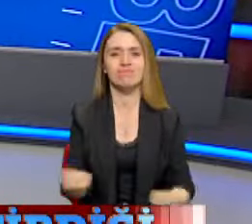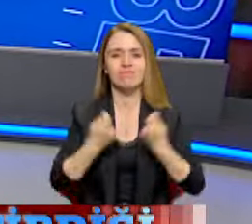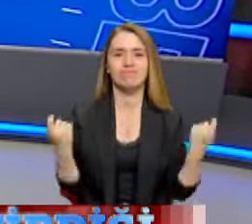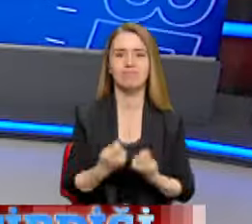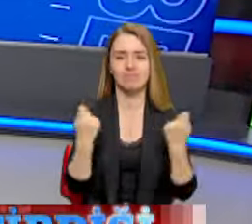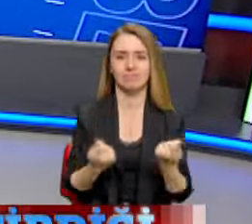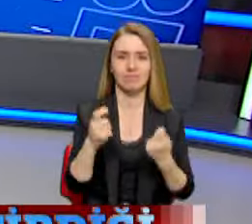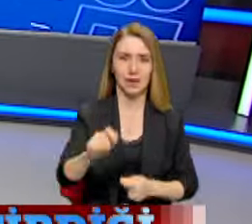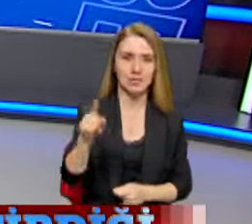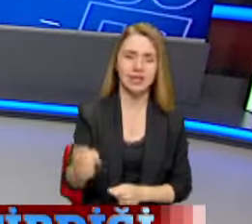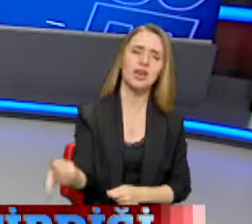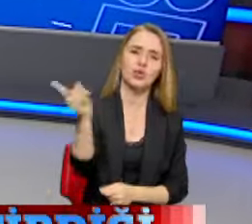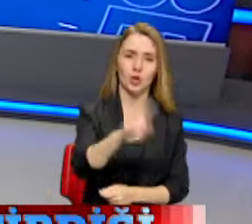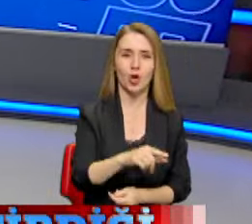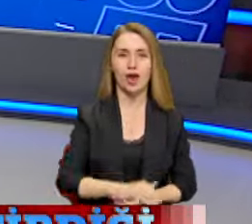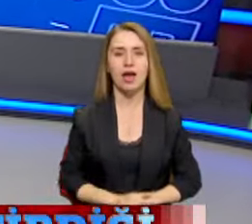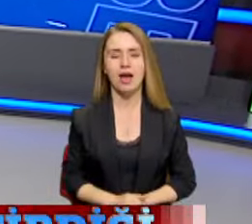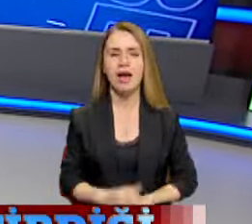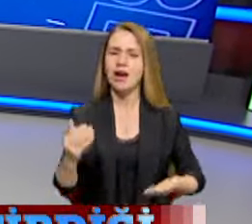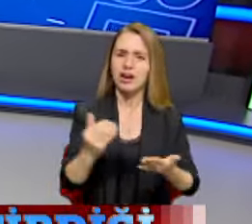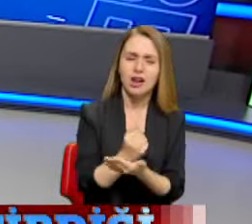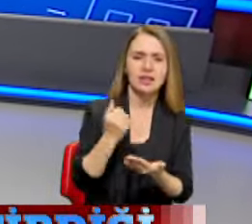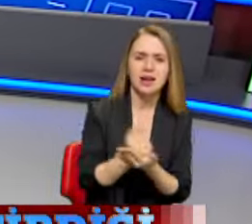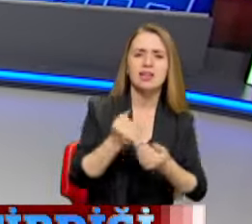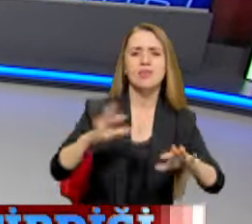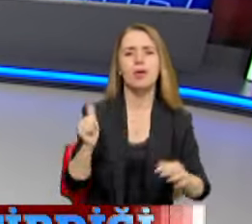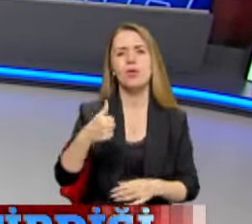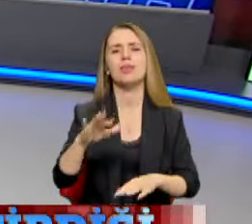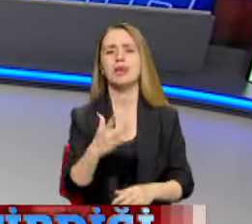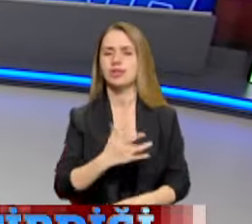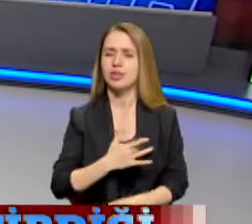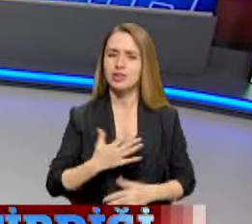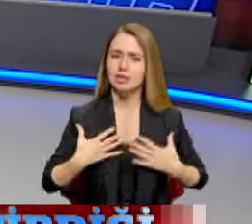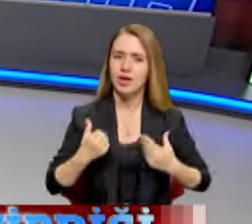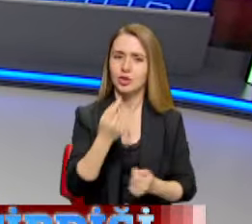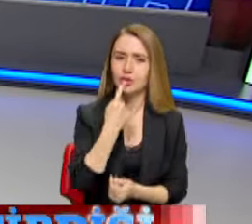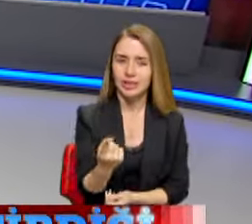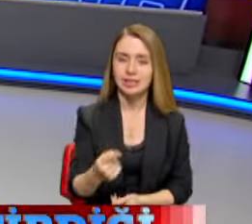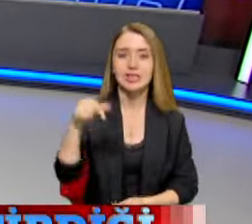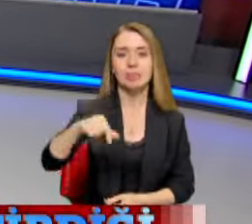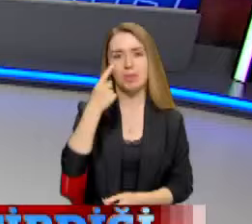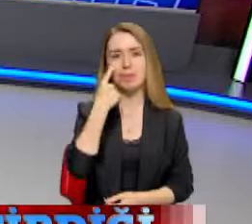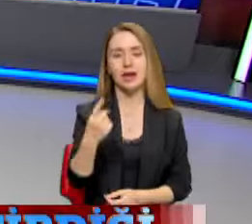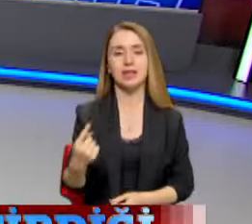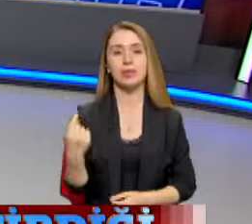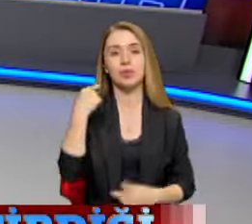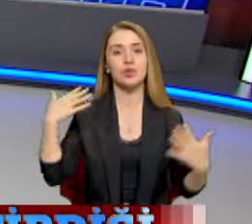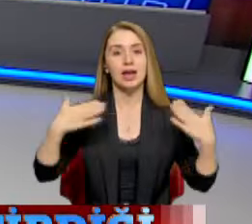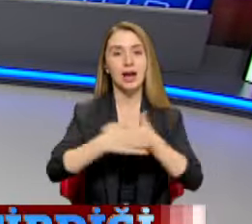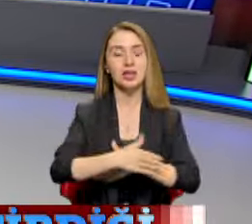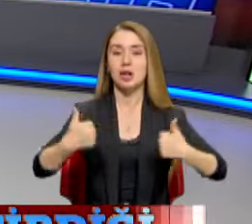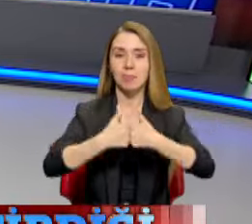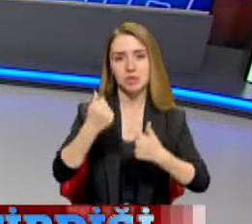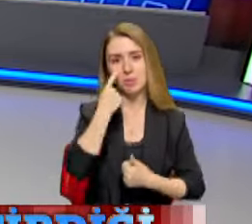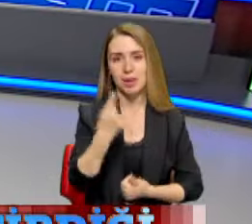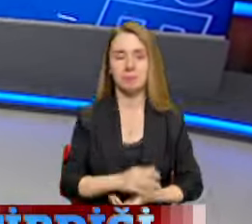mücadele etsinler. Gerisi zaten olursa olur, olmazsa canları sağ olsun demeyi de biliriz. Hadi gelin dün akşamki maç